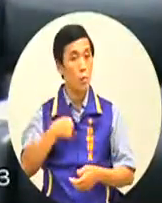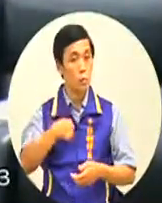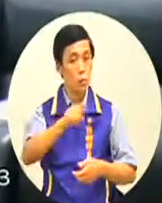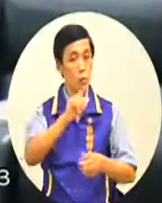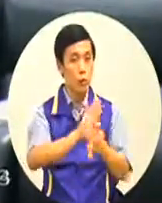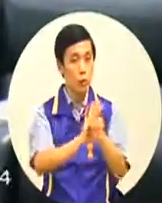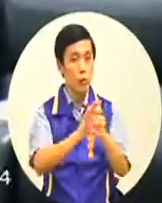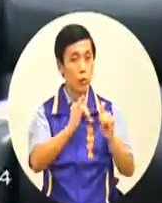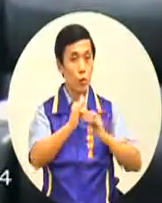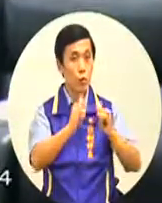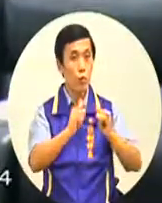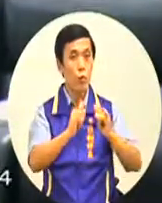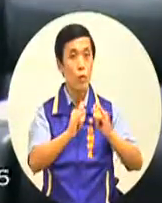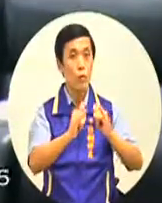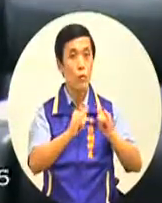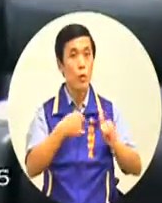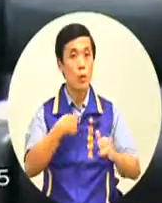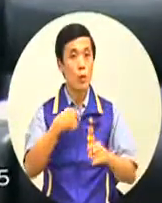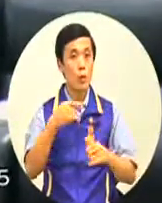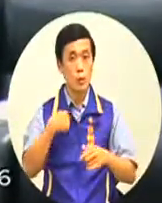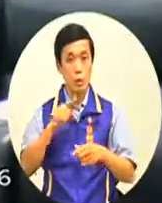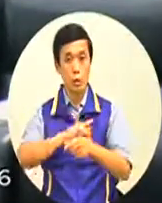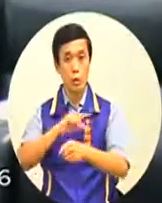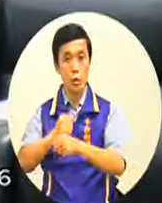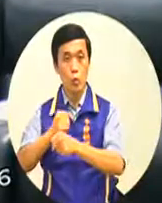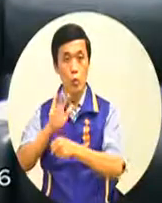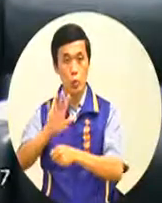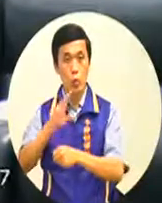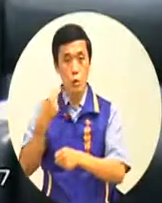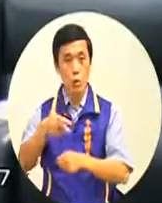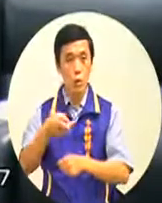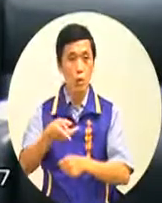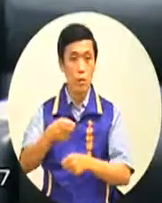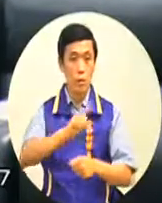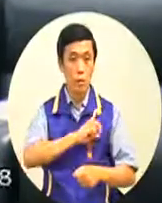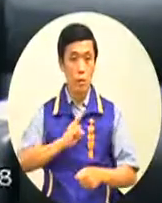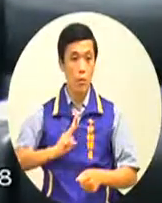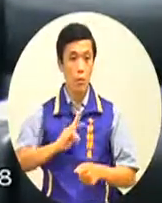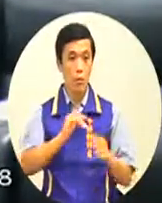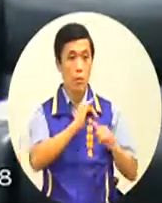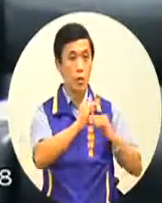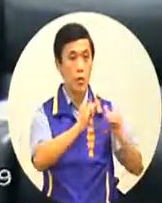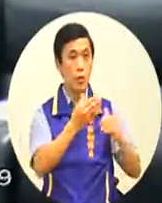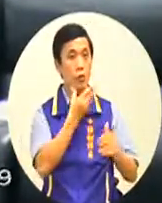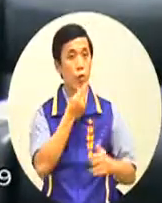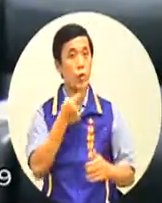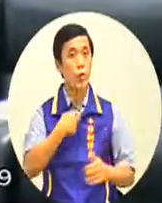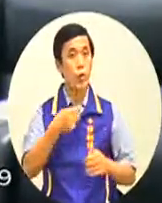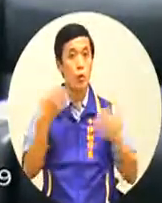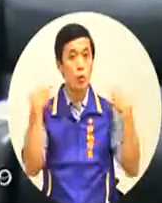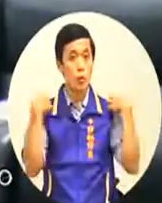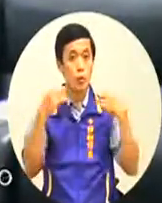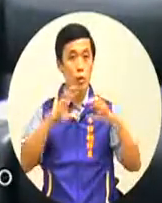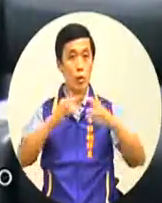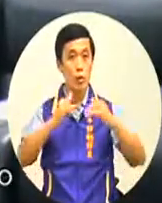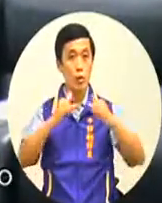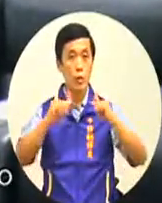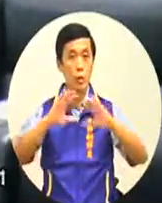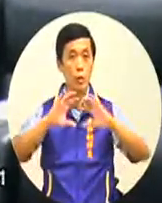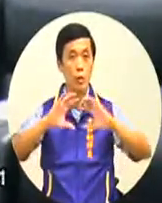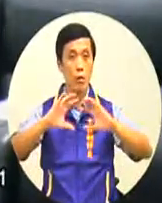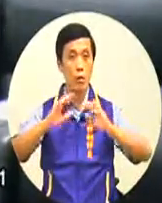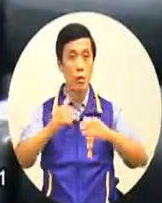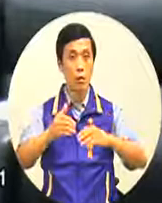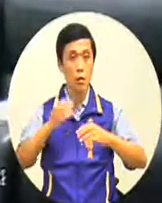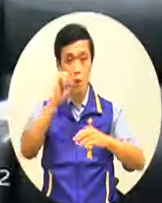个本业，我来做另外一个社会服务。就好像我最近担任国民党市党部主委。那我也跟大家